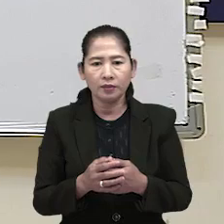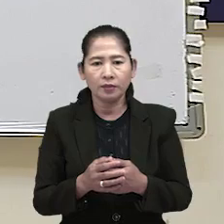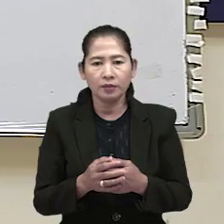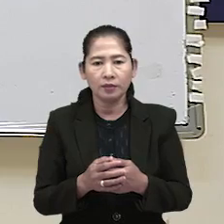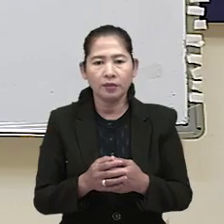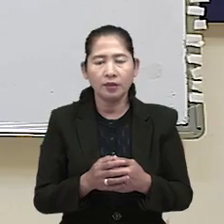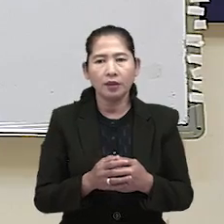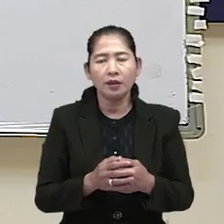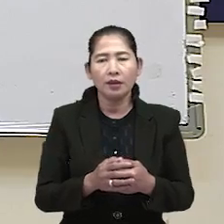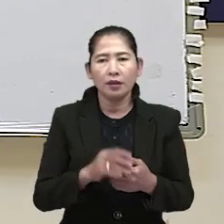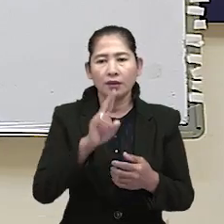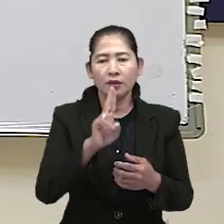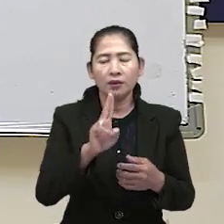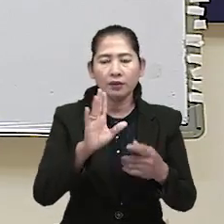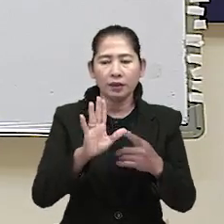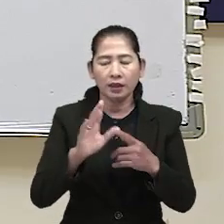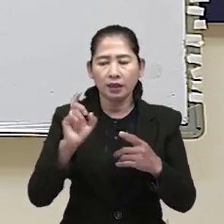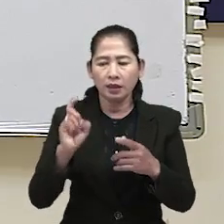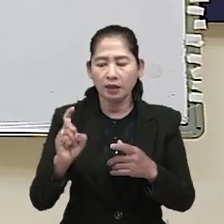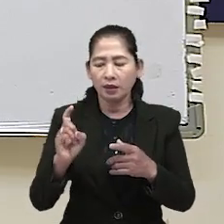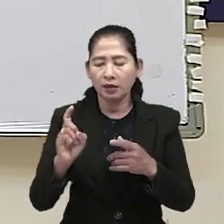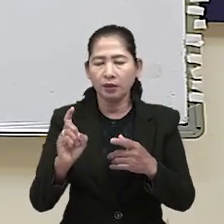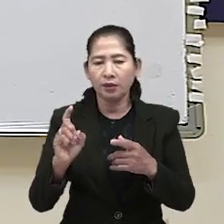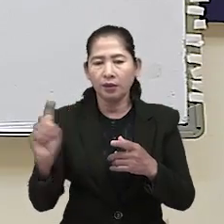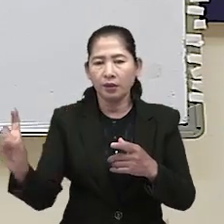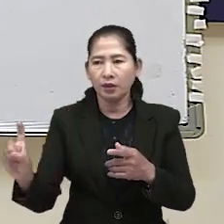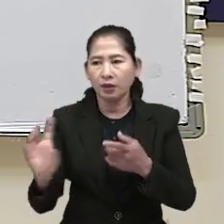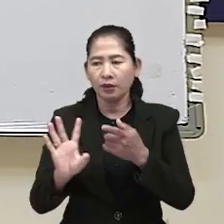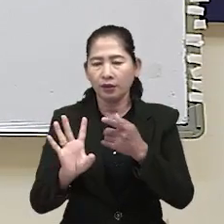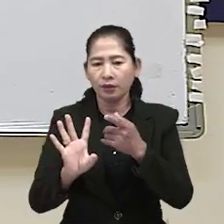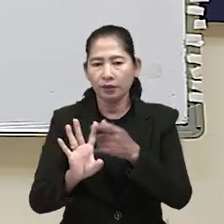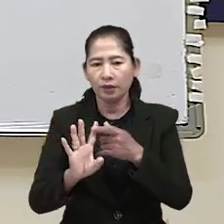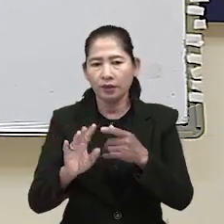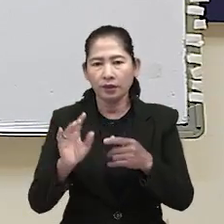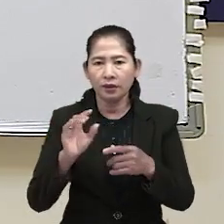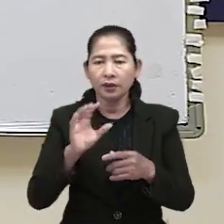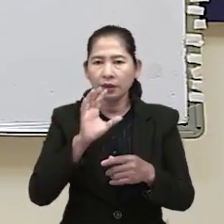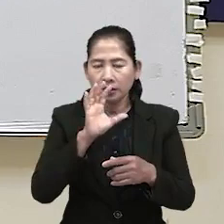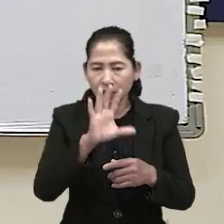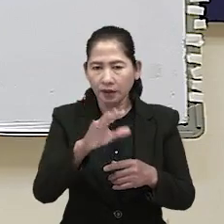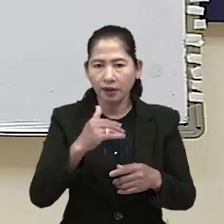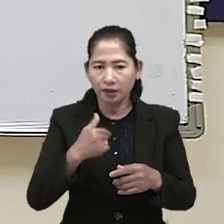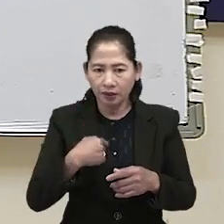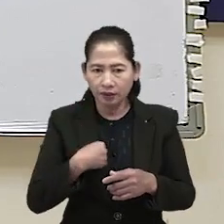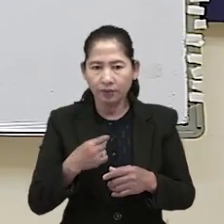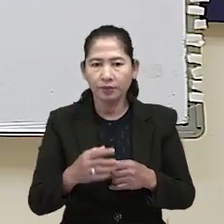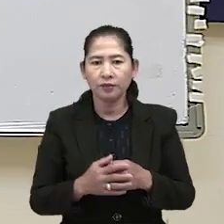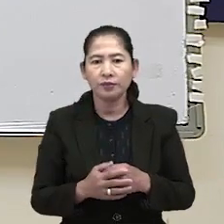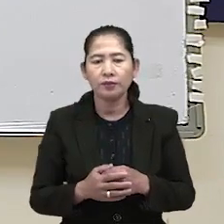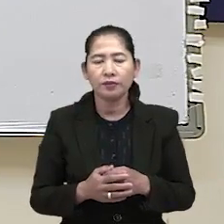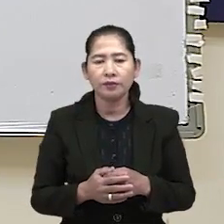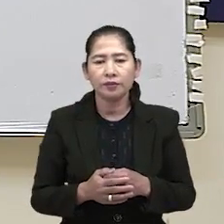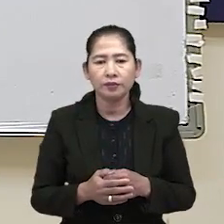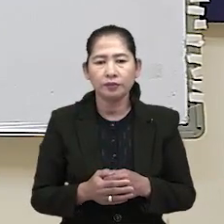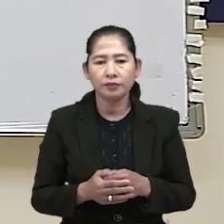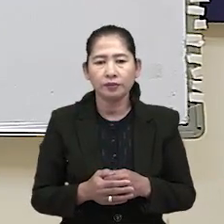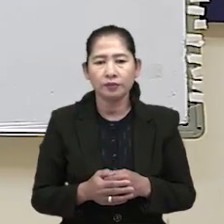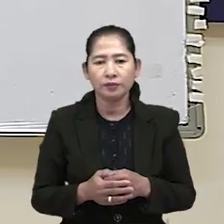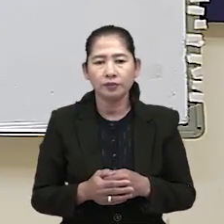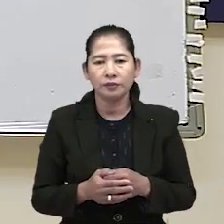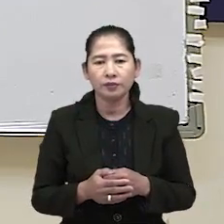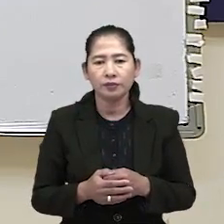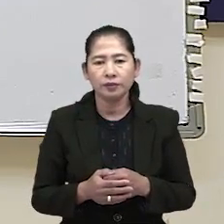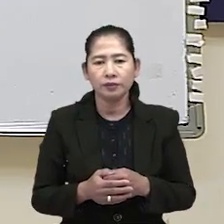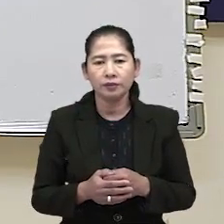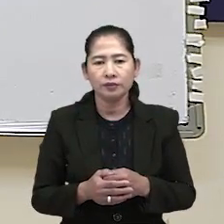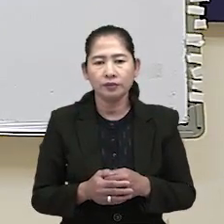អាគីឆ្កែខ្ញុំចឹងមានន័យថាឆ្កែរបស់អ្នកគ្រូឈ្មោះថាអាគីចាអា